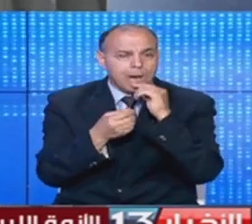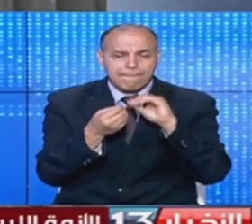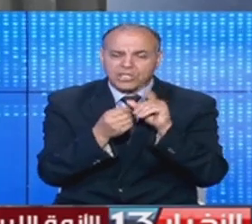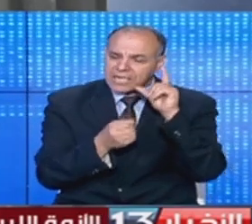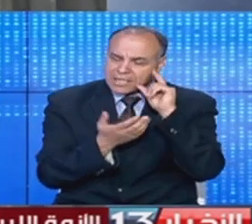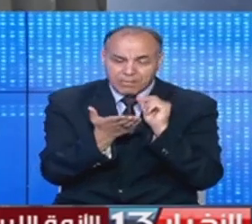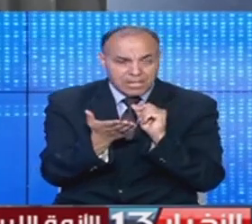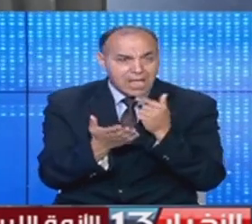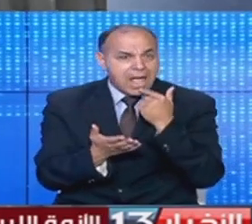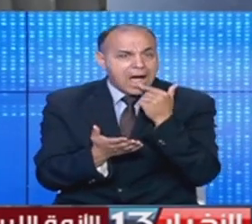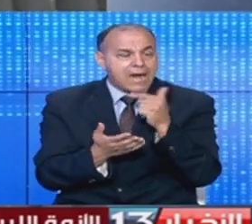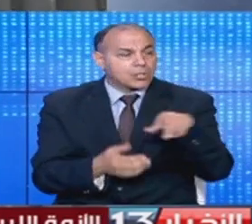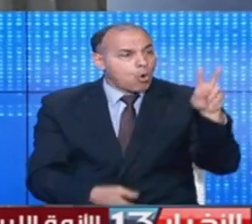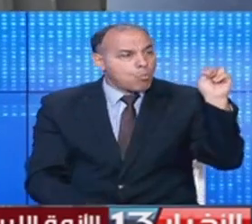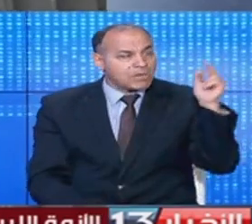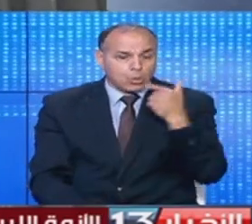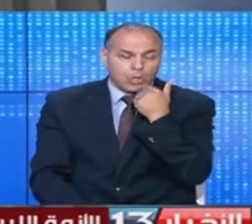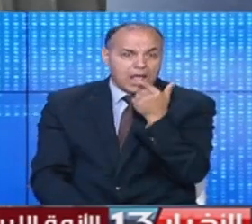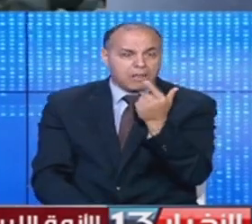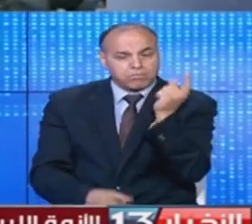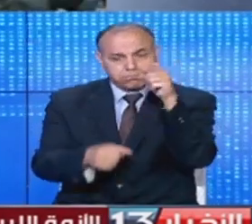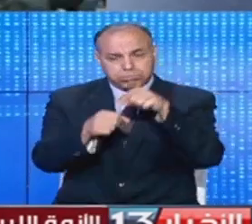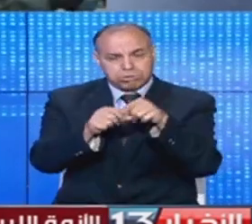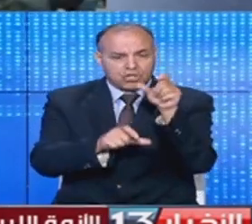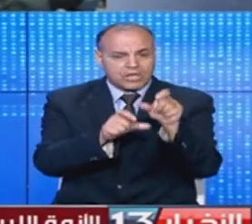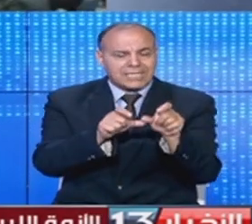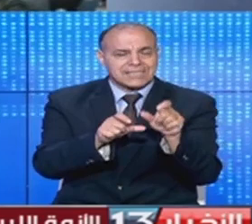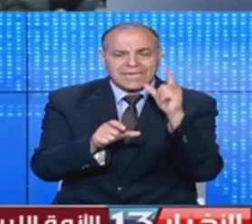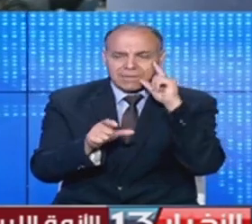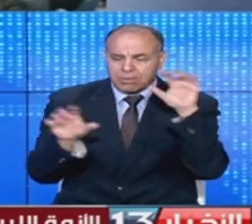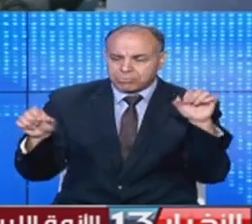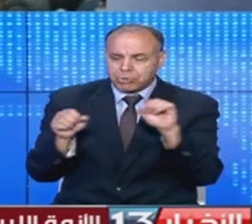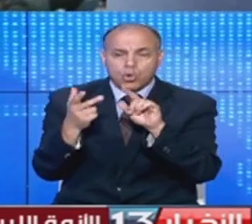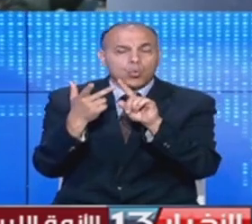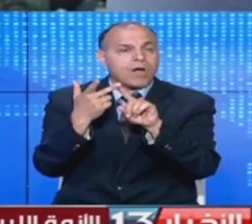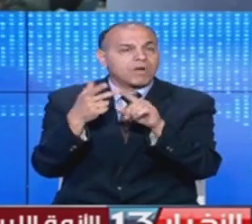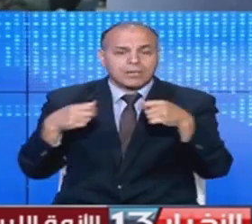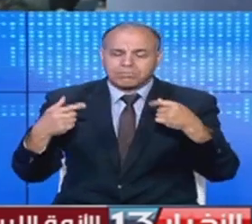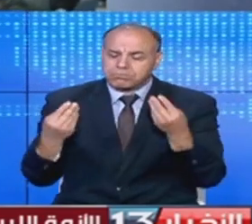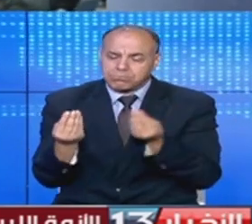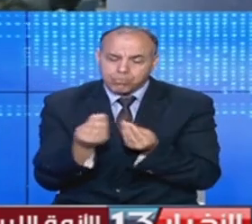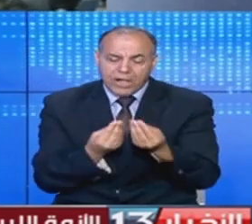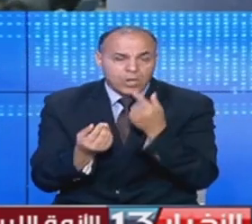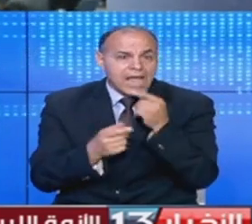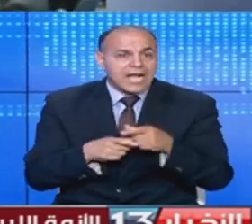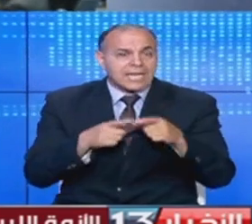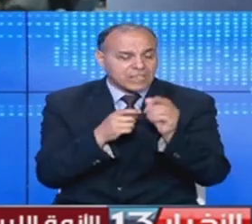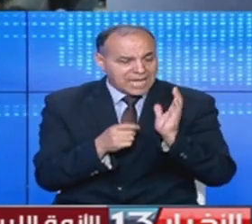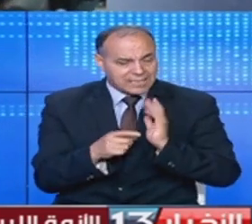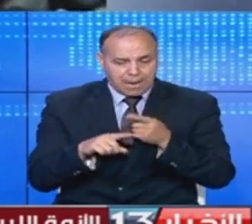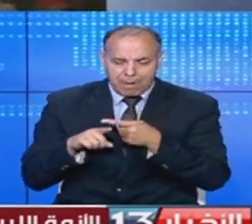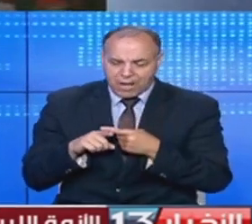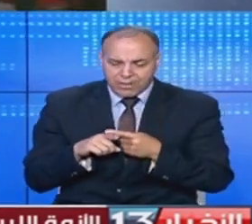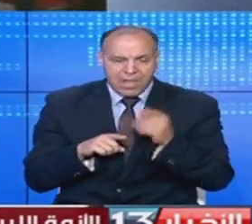الليبية، أعلنت الأمم المتحدة انخراط الأطراف الليبية في الجولة الثالثة من محادثات اللجنة العسكرية